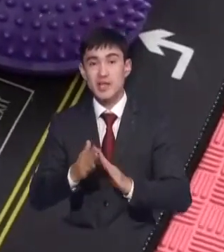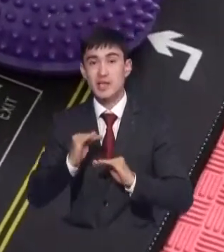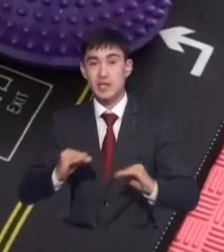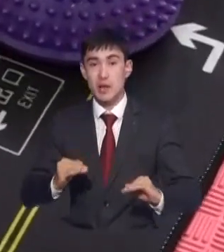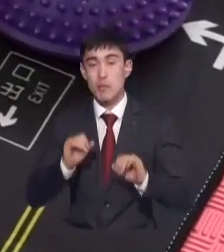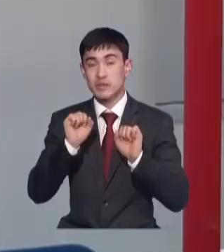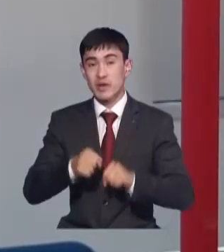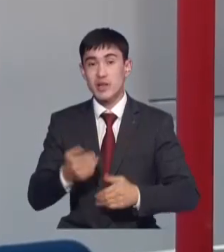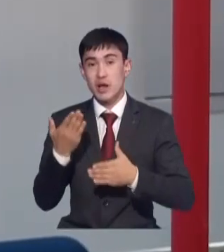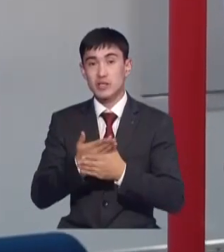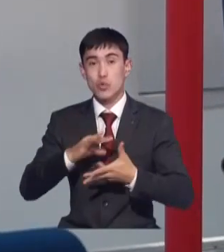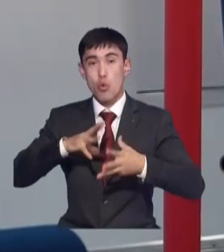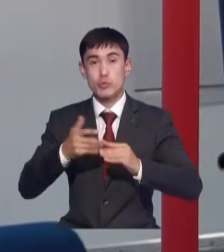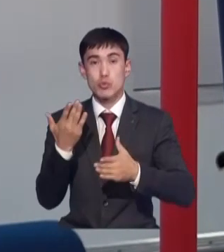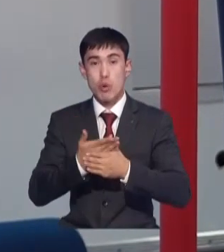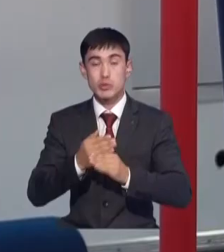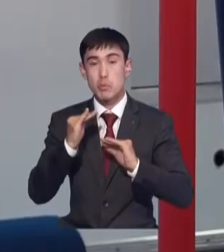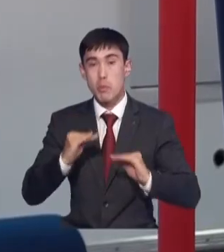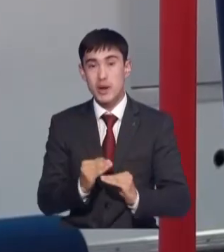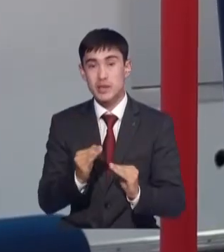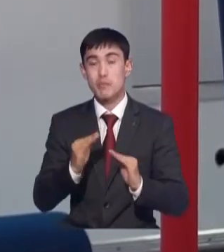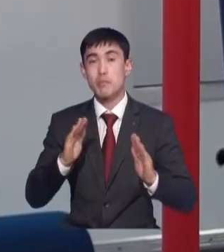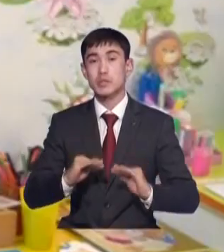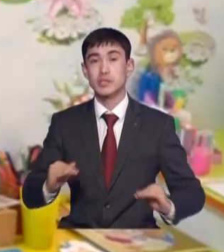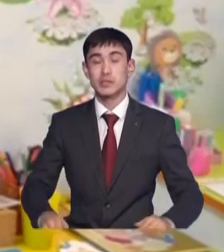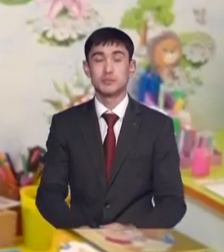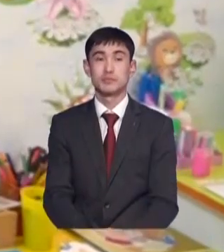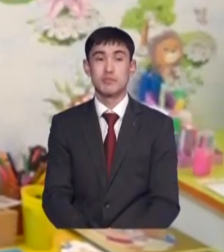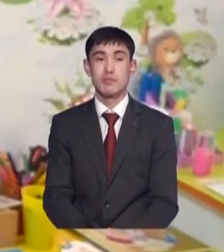и позволяет оказывать комплексную помощь маленьким пациентам.